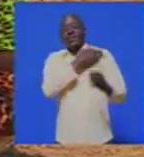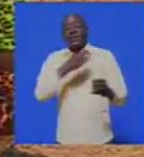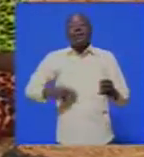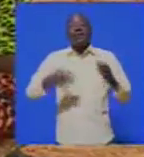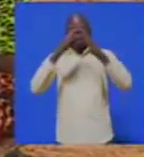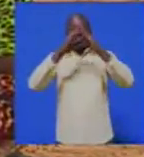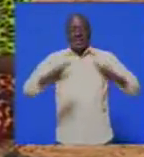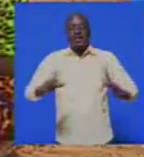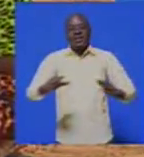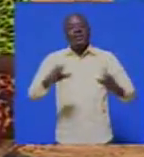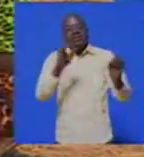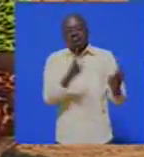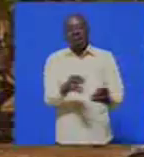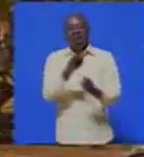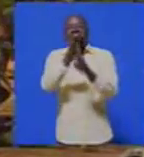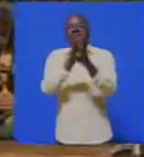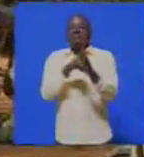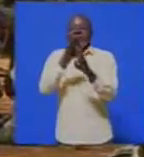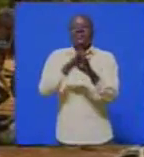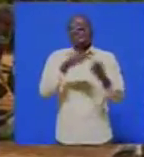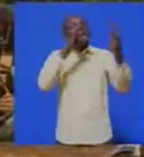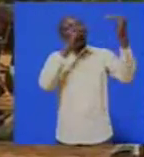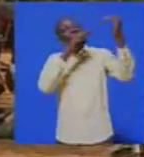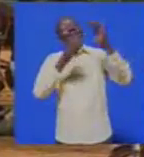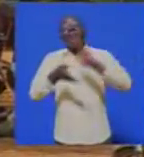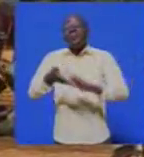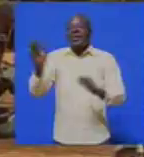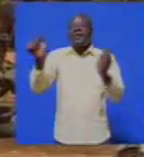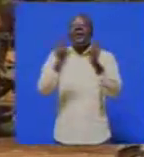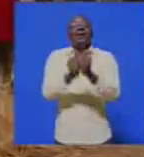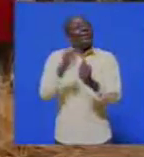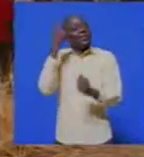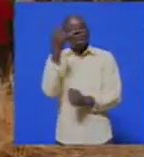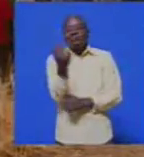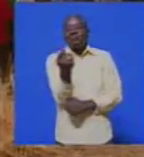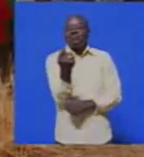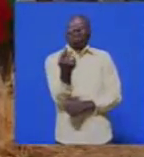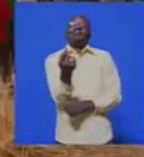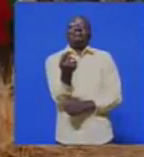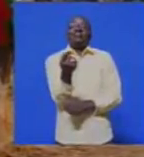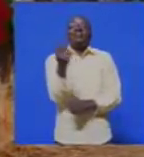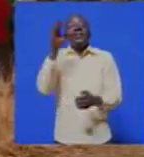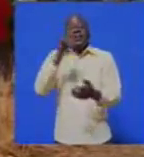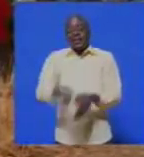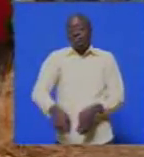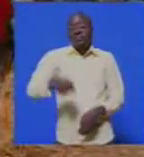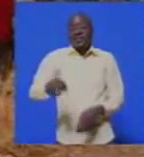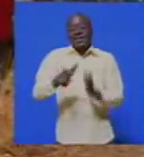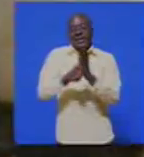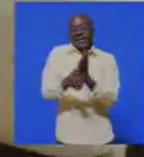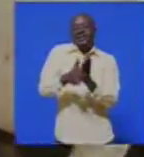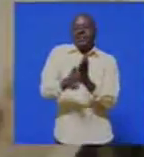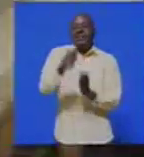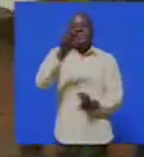on patiente et on espère repartir avec le précieux sésame. Un sac de maïs de 50